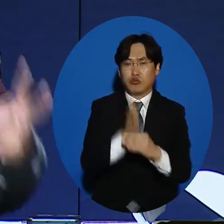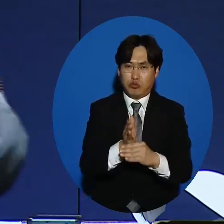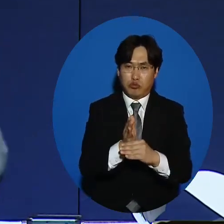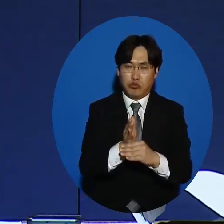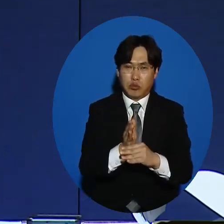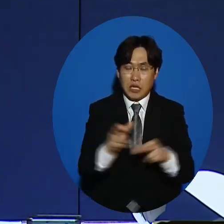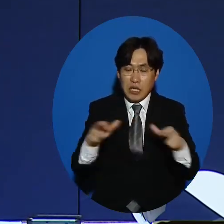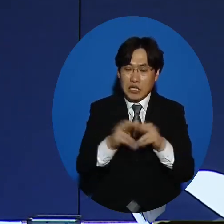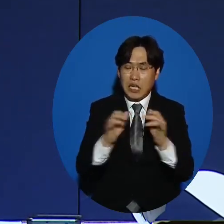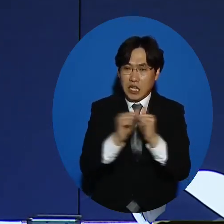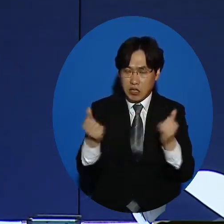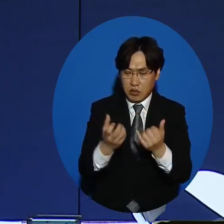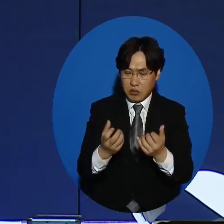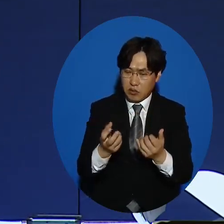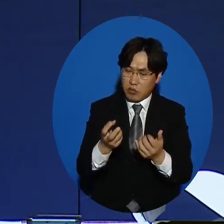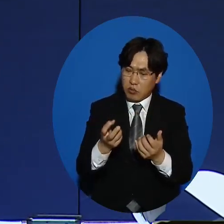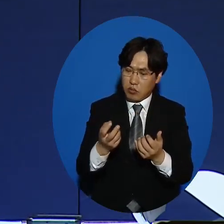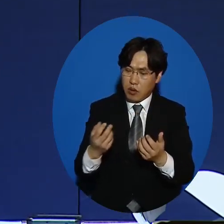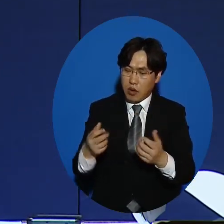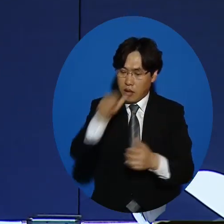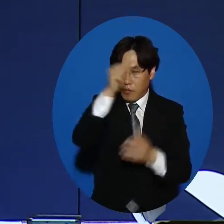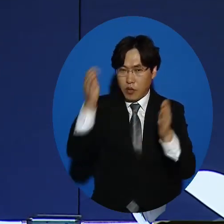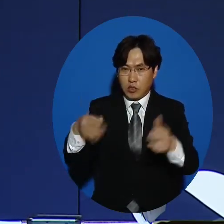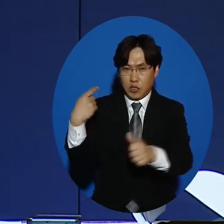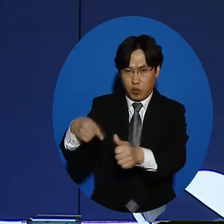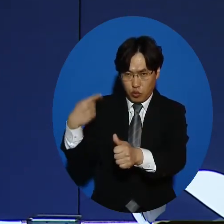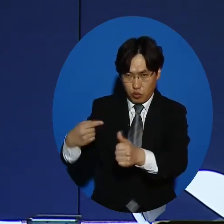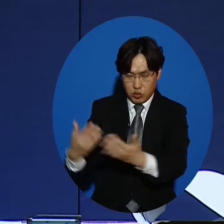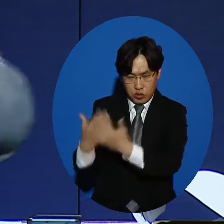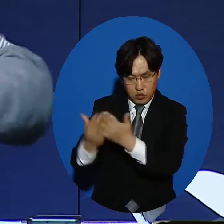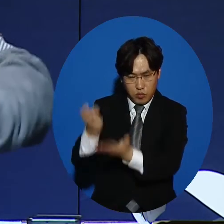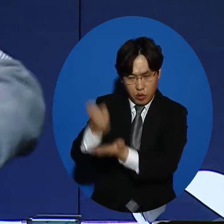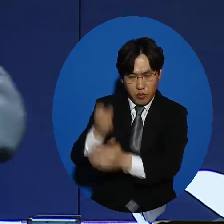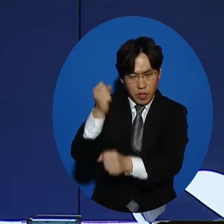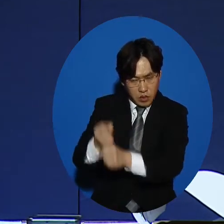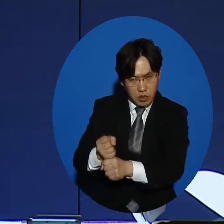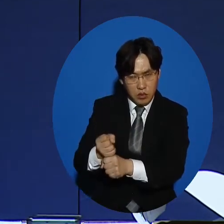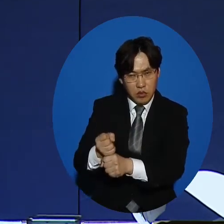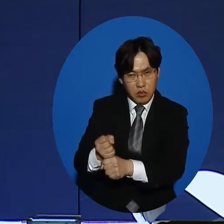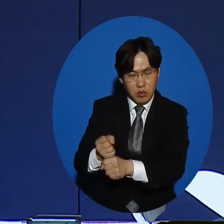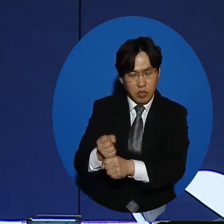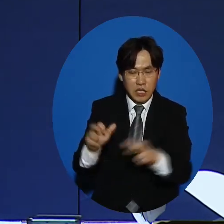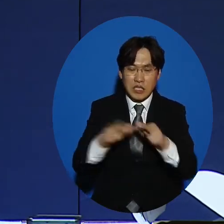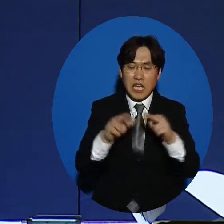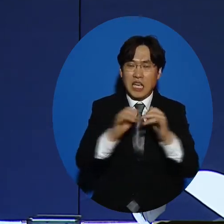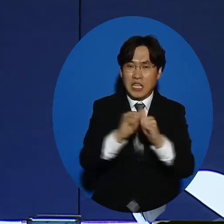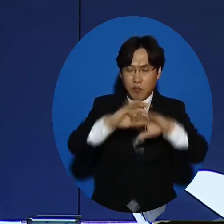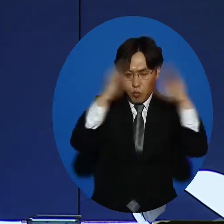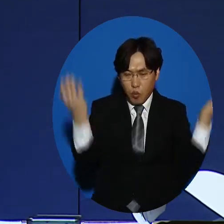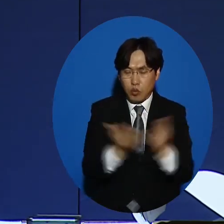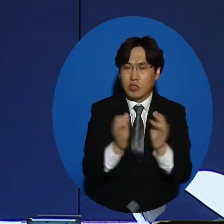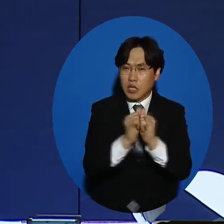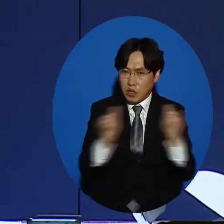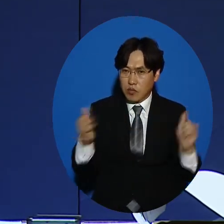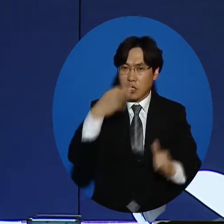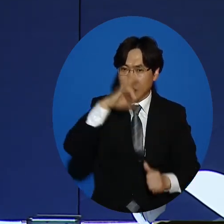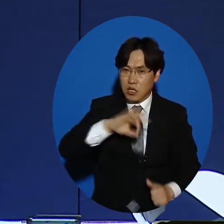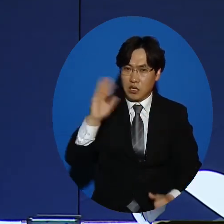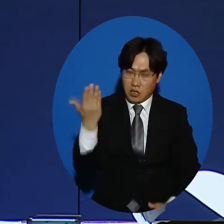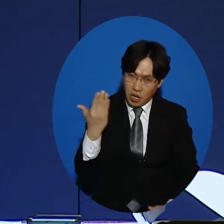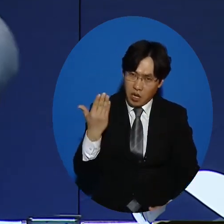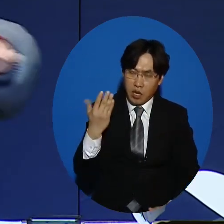장애인을 위한 별도의 평생교육 지원법을 만드는 게 과연 정말